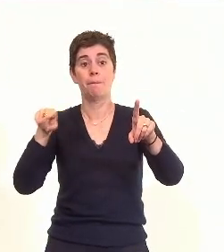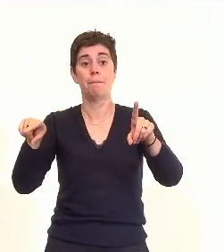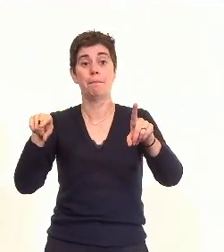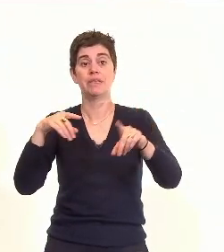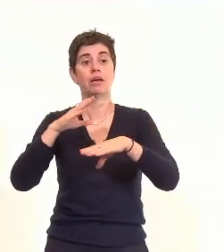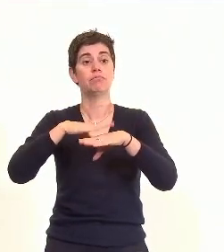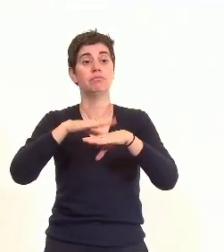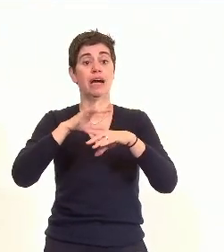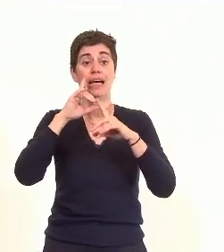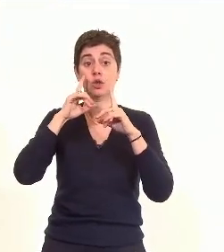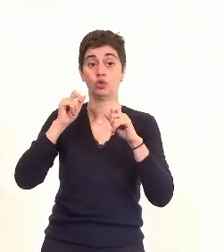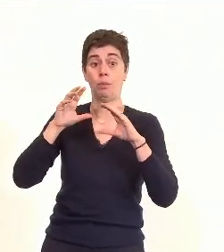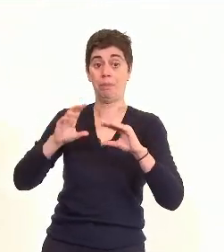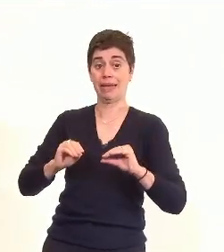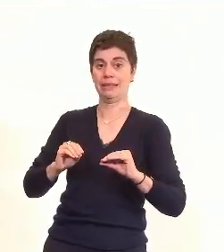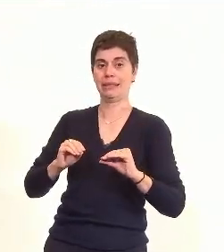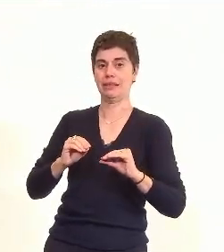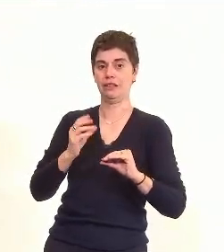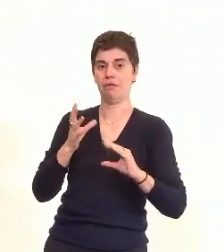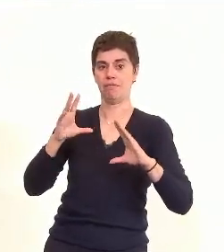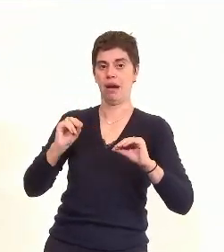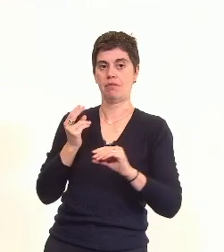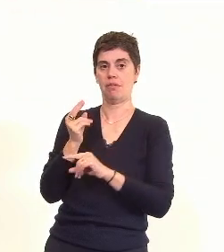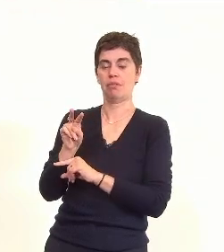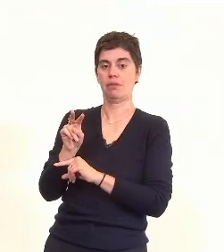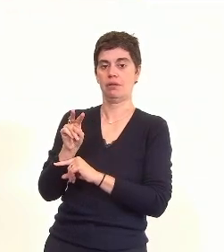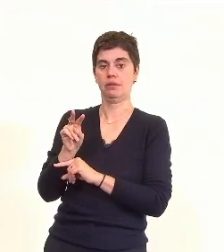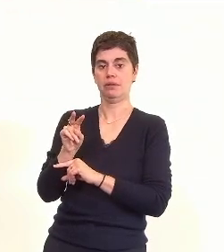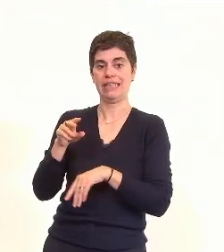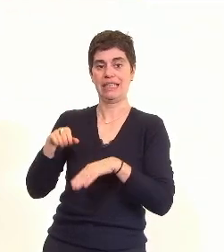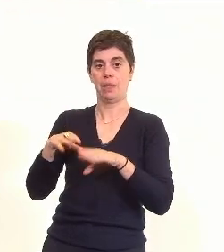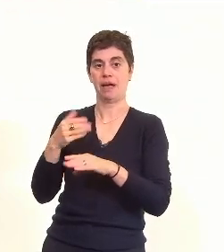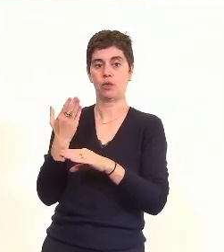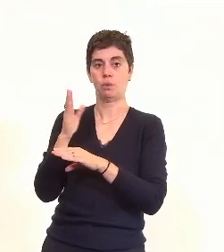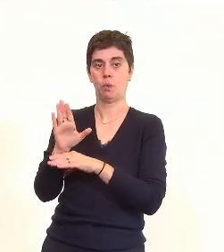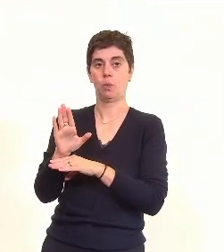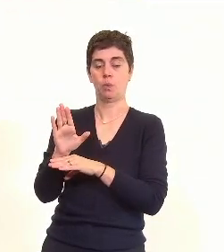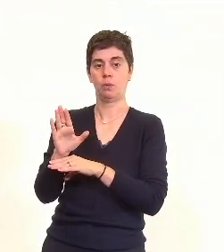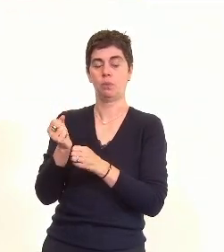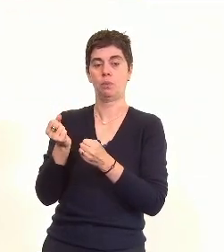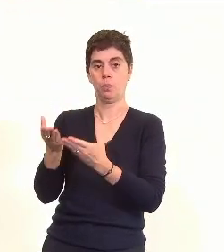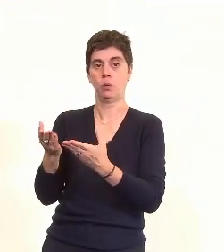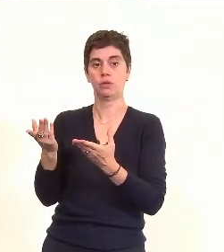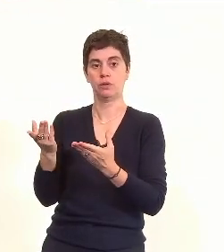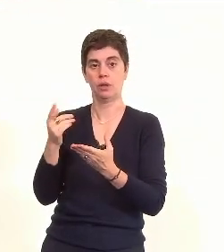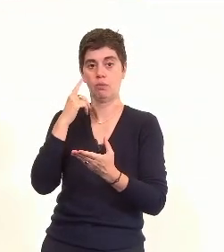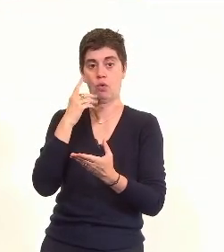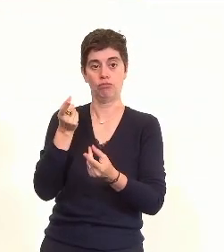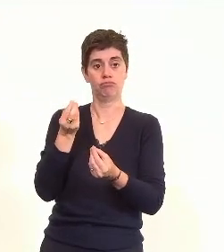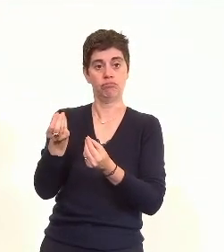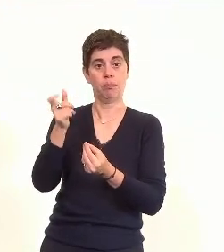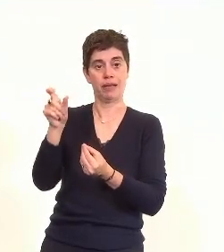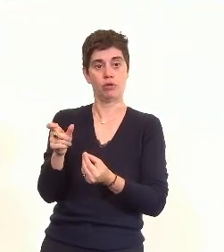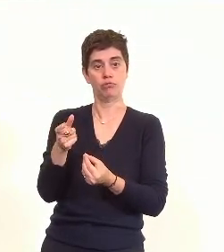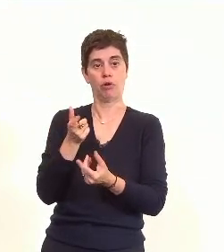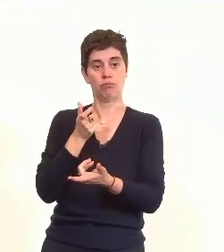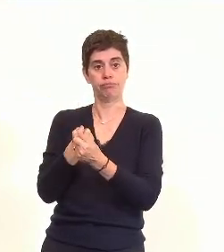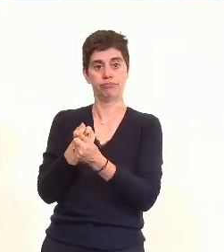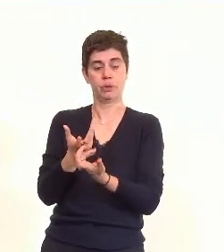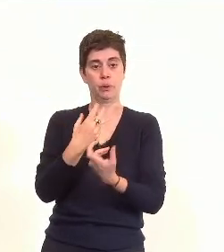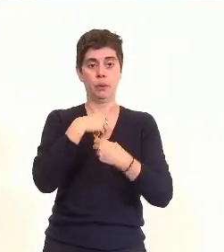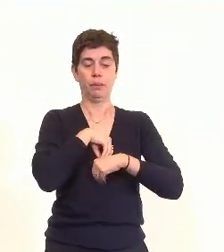vous allez être et la démarche dans laquelle vous allez proposer ces outils-là pour que ce soit mieux des choses appropriables par les personnes, voire si possible qui